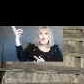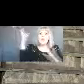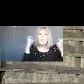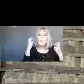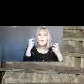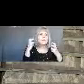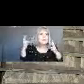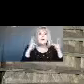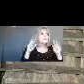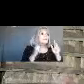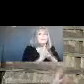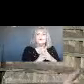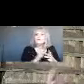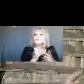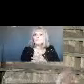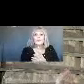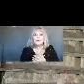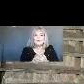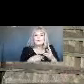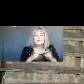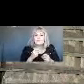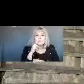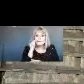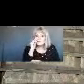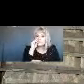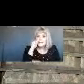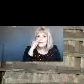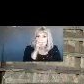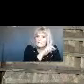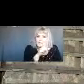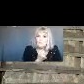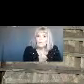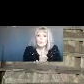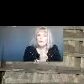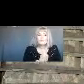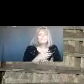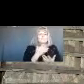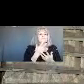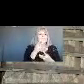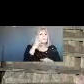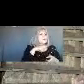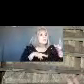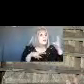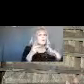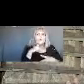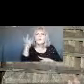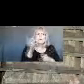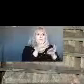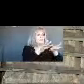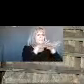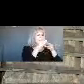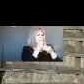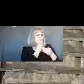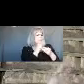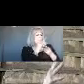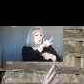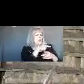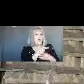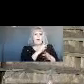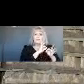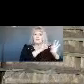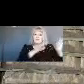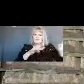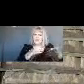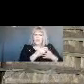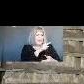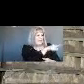vir die Pinksterfees. En toe hulle hierdie geluid hoor, toe gaan kyk hulle wat is aan die gang. En hulle toe hulle hier by Petrus hulle kom, hoor hulle die